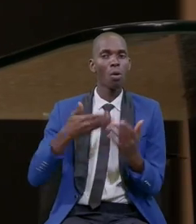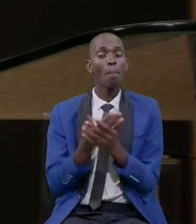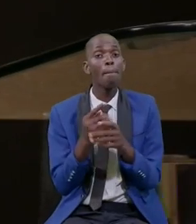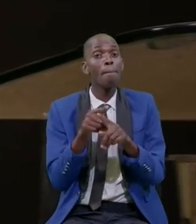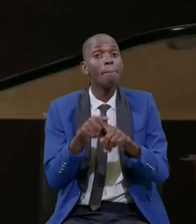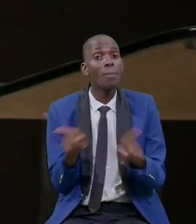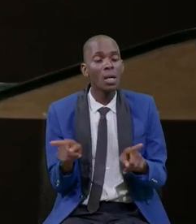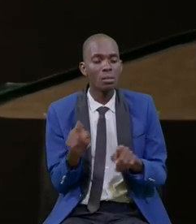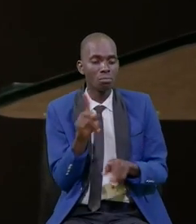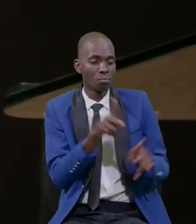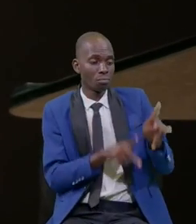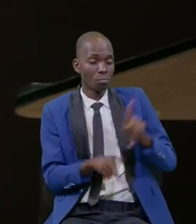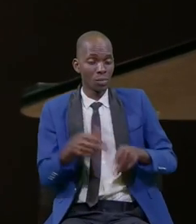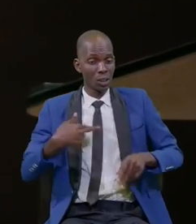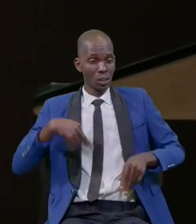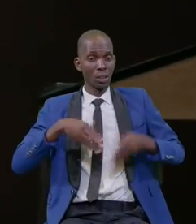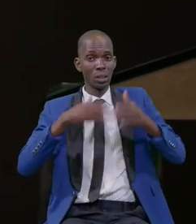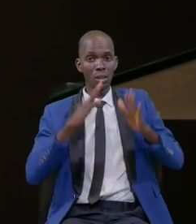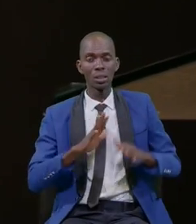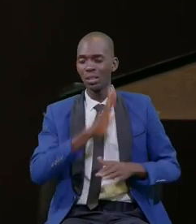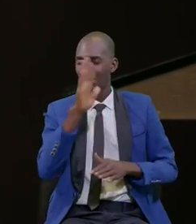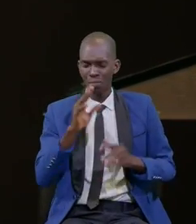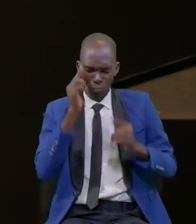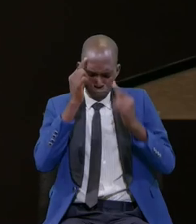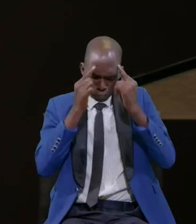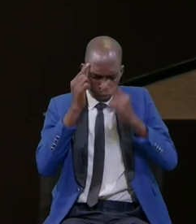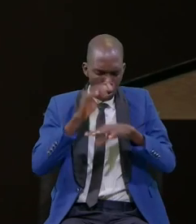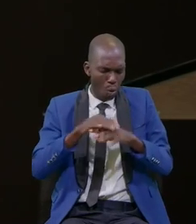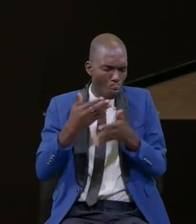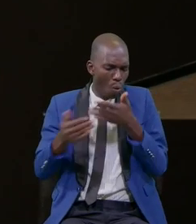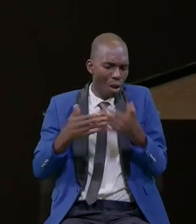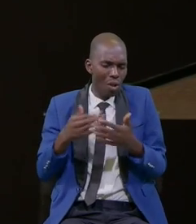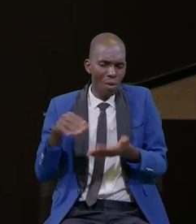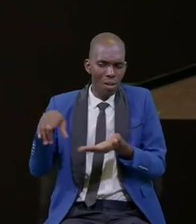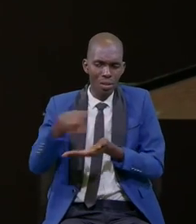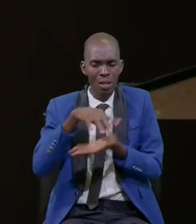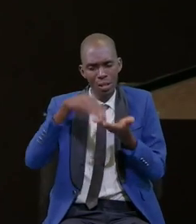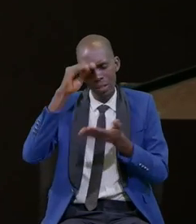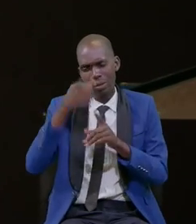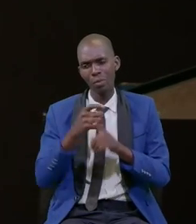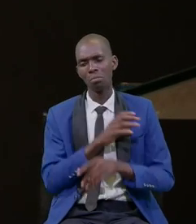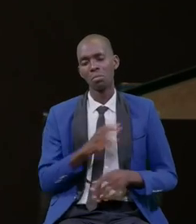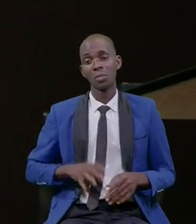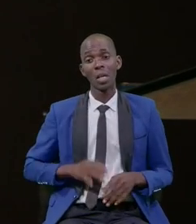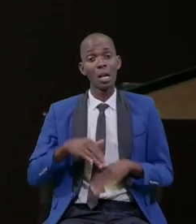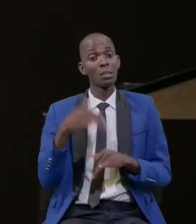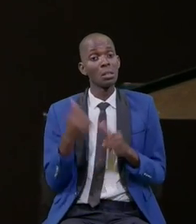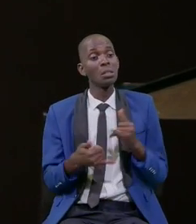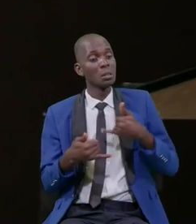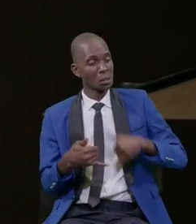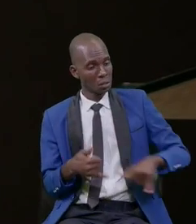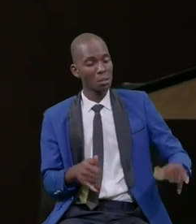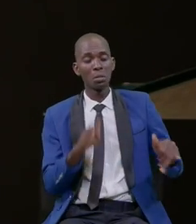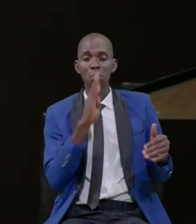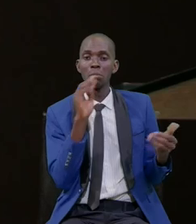mais ils n'ont pas pensé à ce qu'ils ont entendu. Donc, ils ont péri, même après avoir